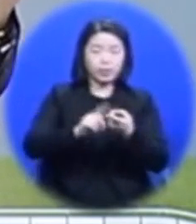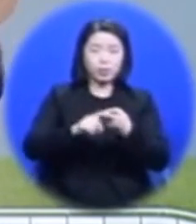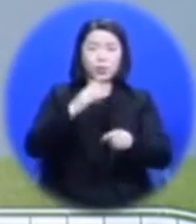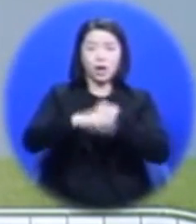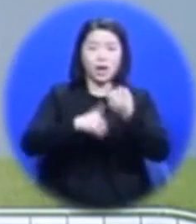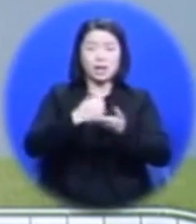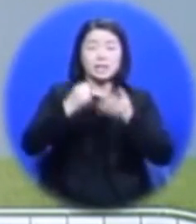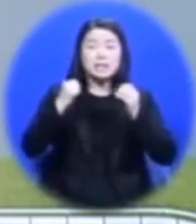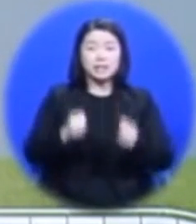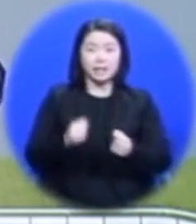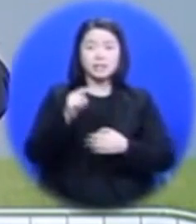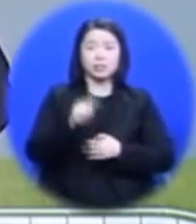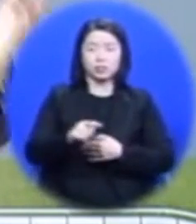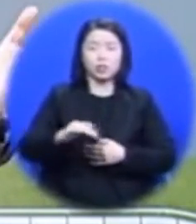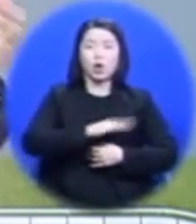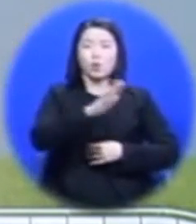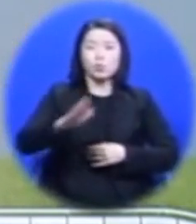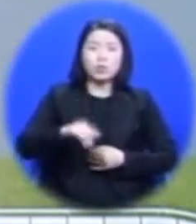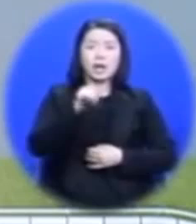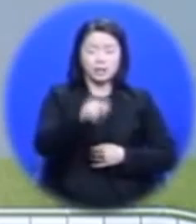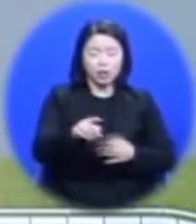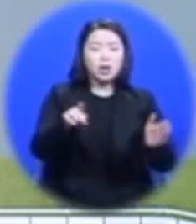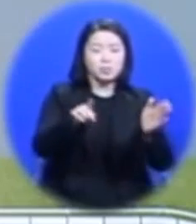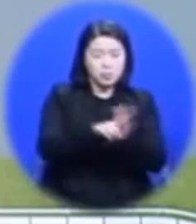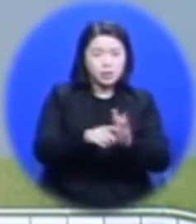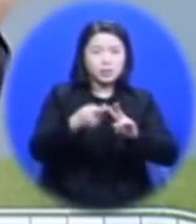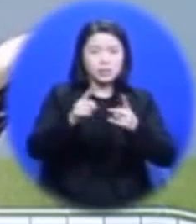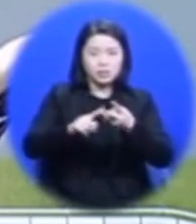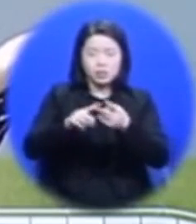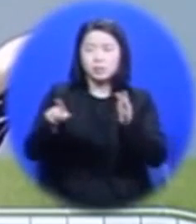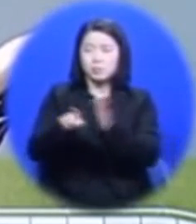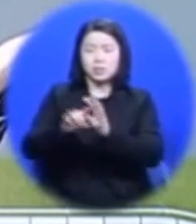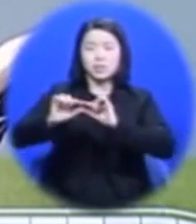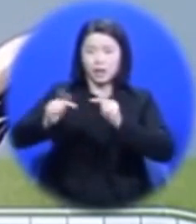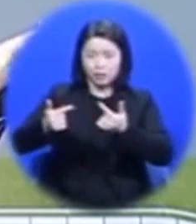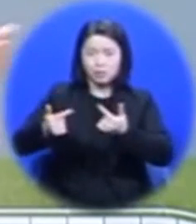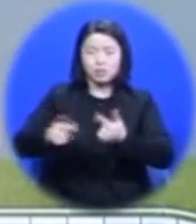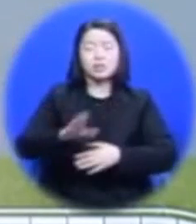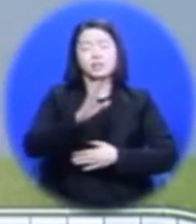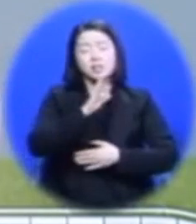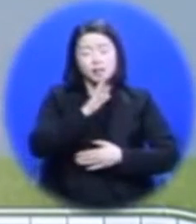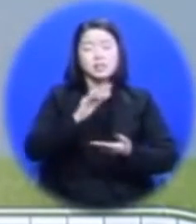것은 우리가 그걸 믿든지 안 믿든지 간에 사실입니다.